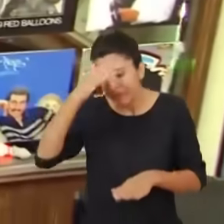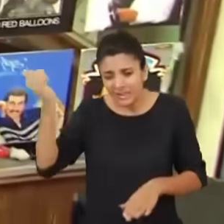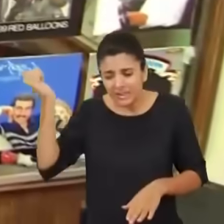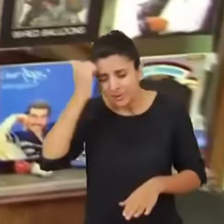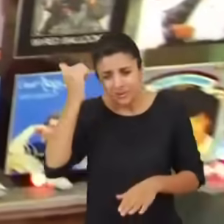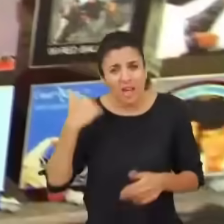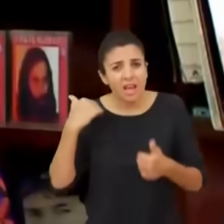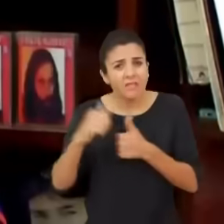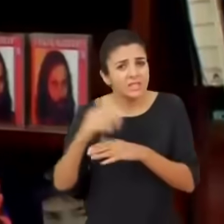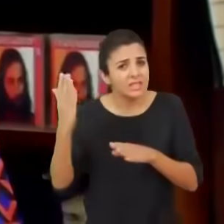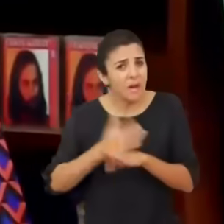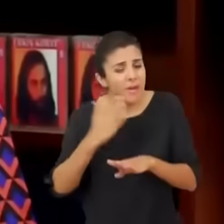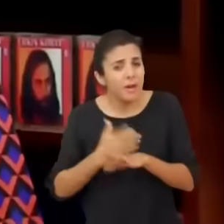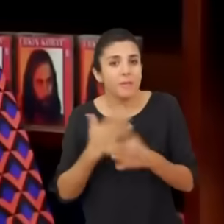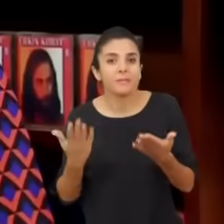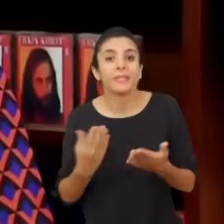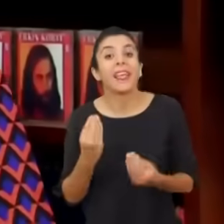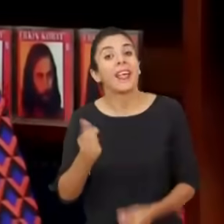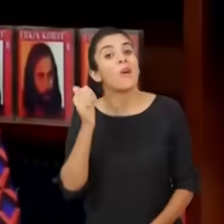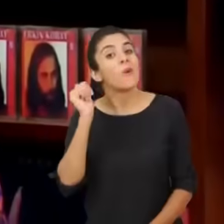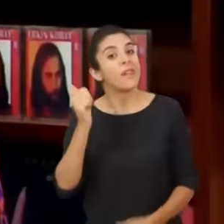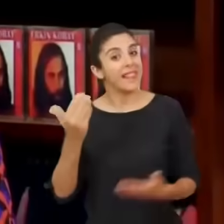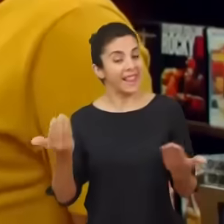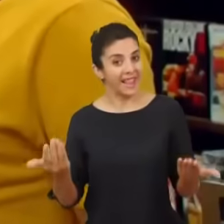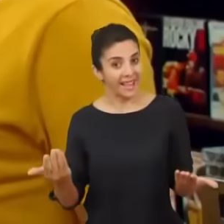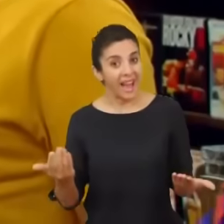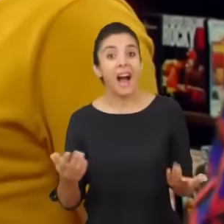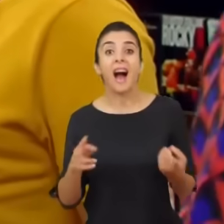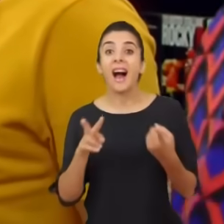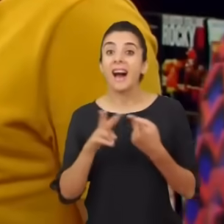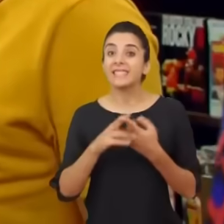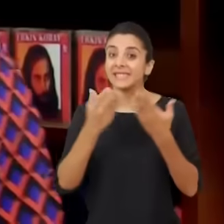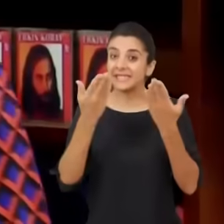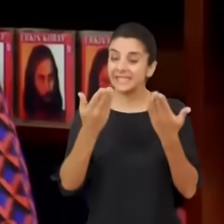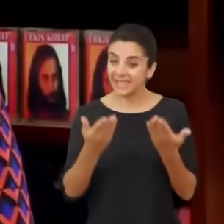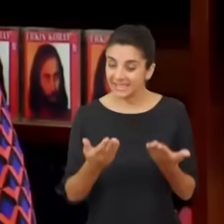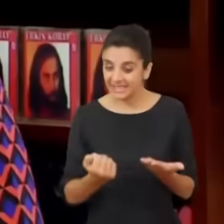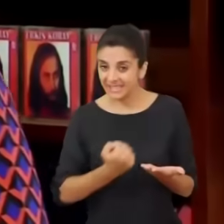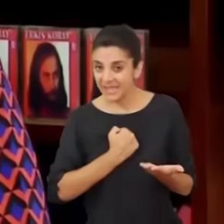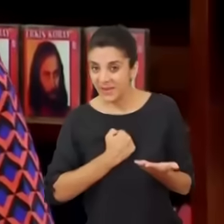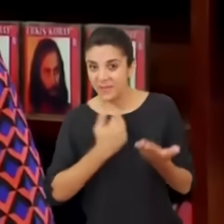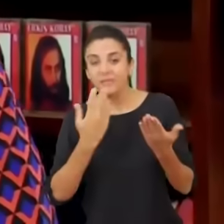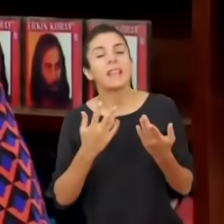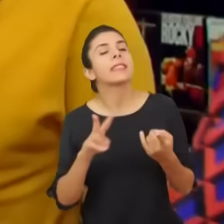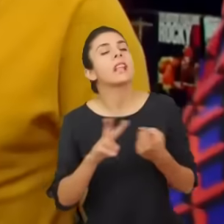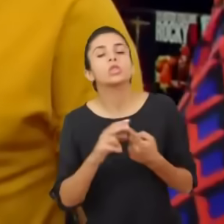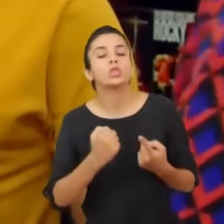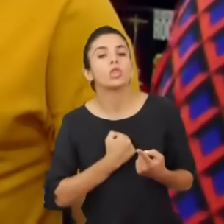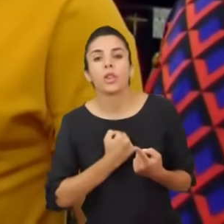Nereden evlendim? Nazlı içeri girdi. İyi günler. Ne yapıyorsun? Haber anda. Nazlı